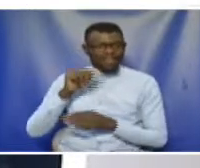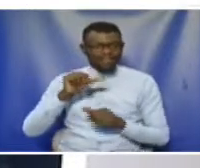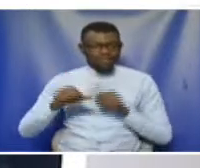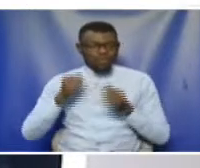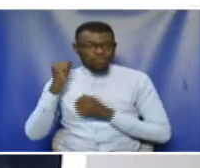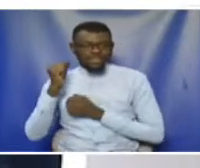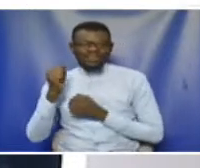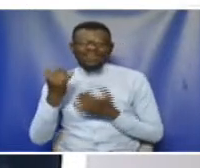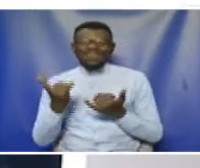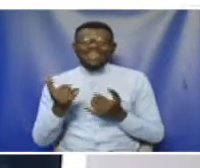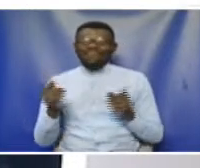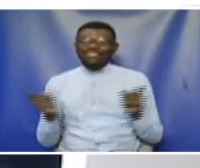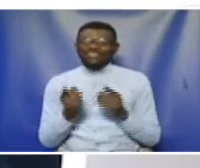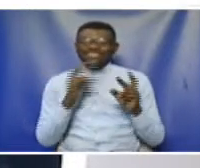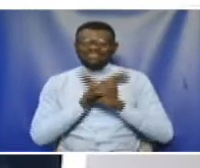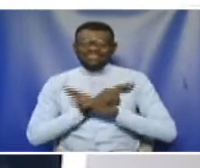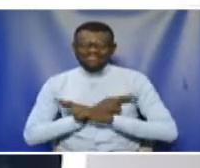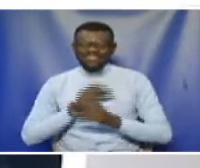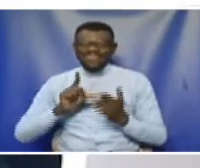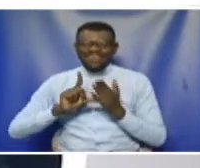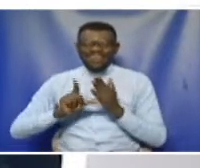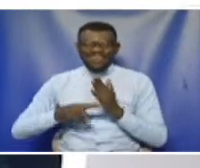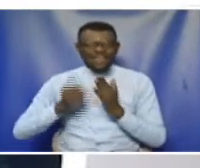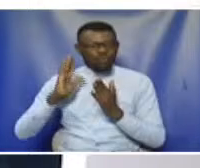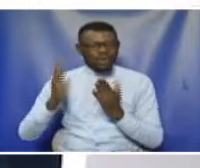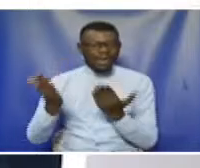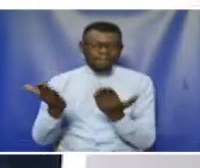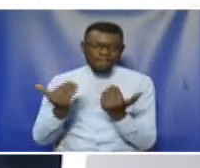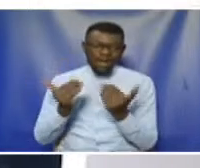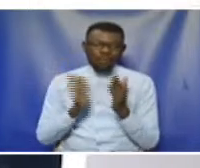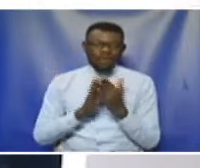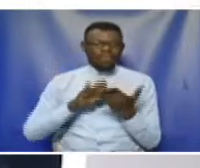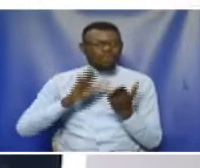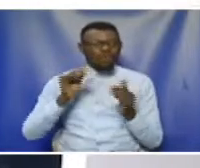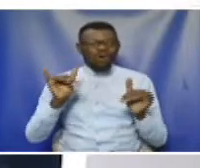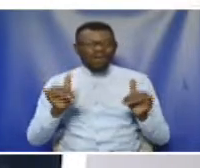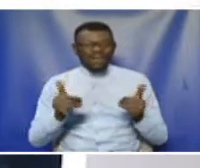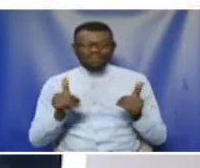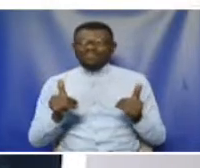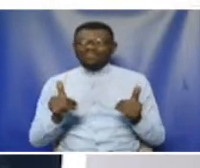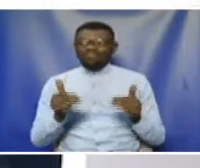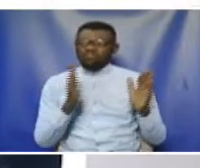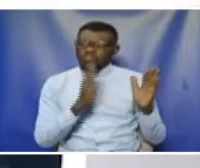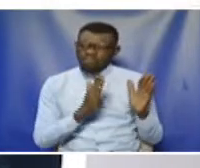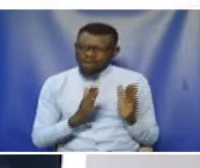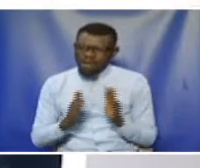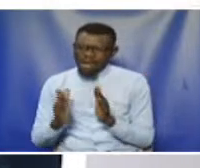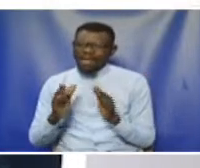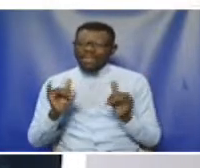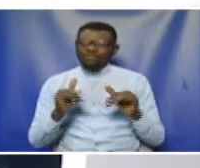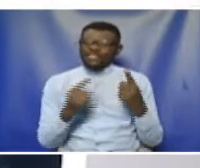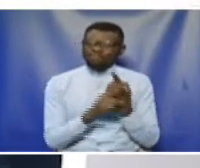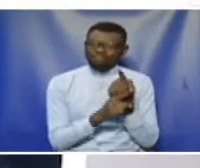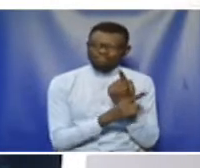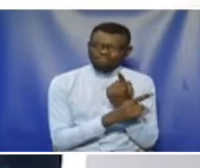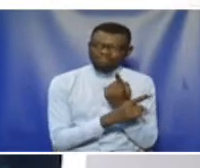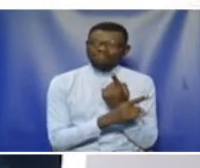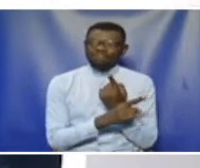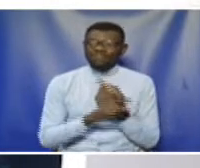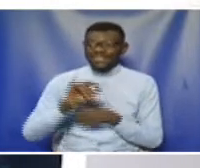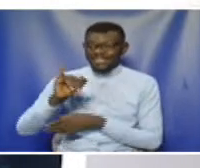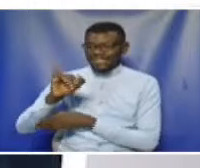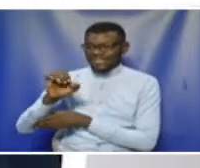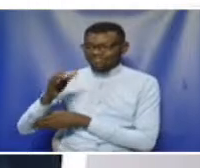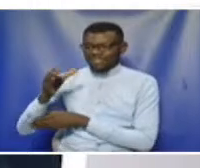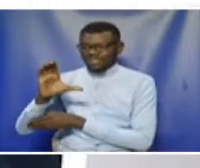tunaingia madukani. Muda usiokuwa mrefu tutarudi na taarifa zaidi, Maria. Na mtazamaji, tumekuandalia taarifa moja ambapo pendekezo linatolewa kwa tume ya